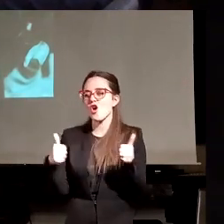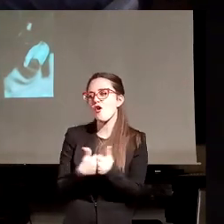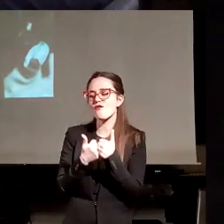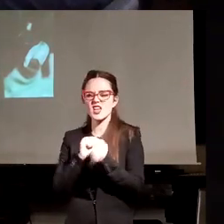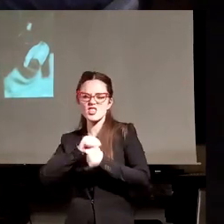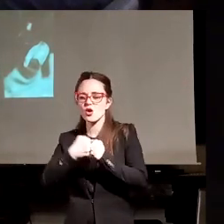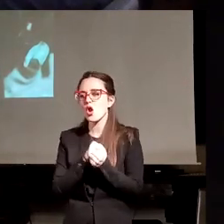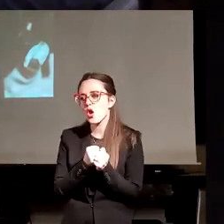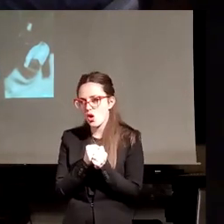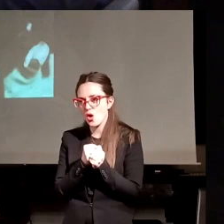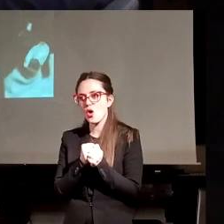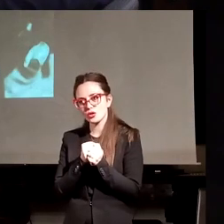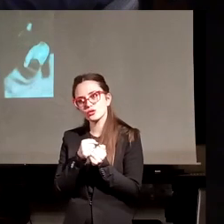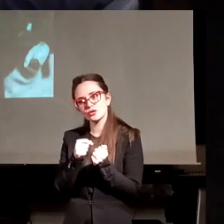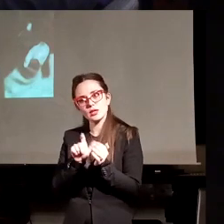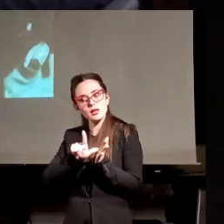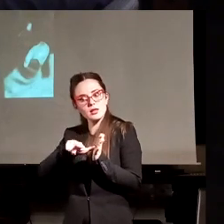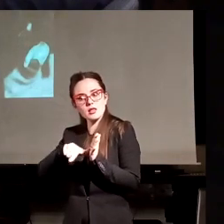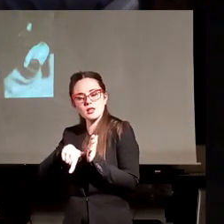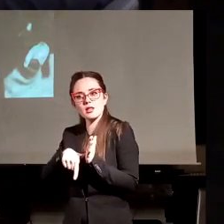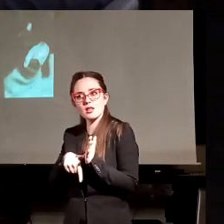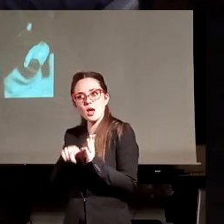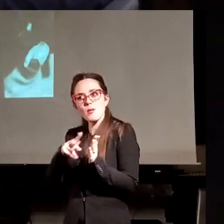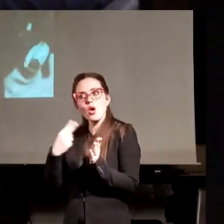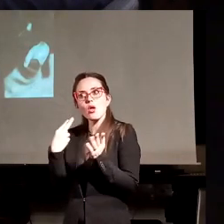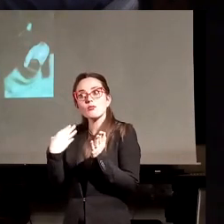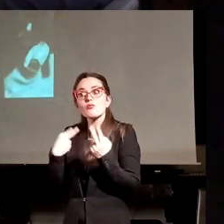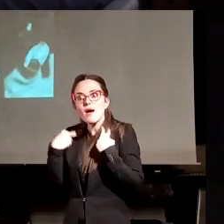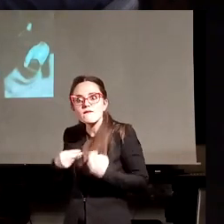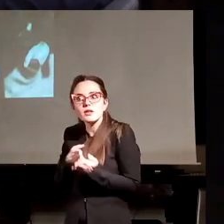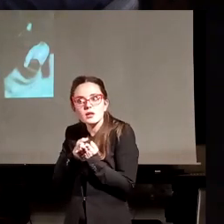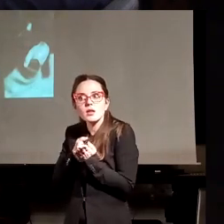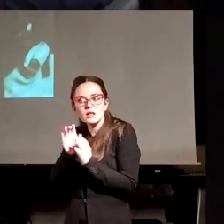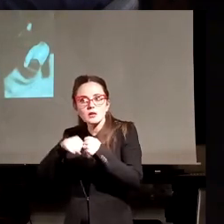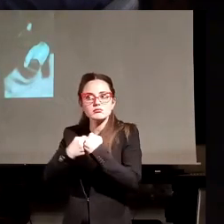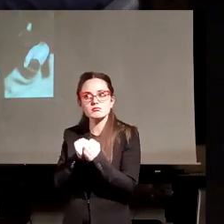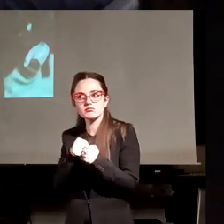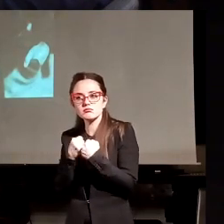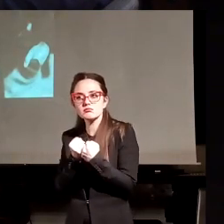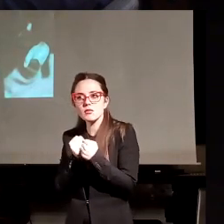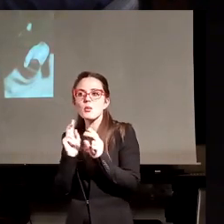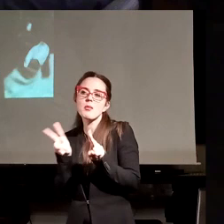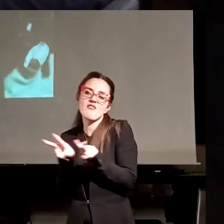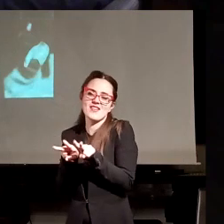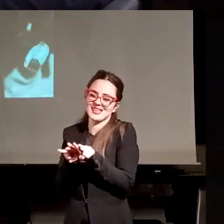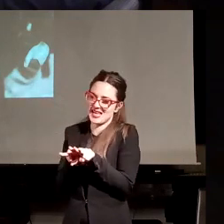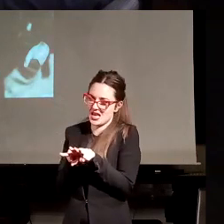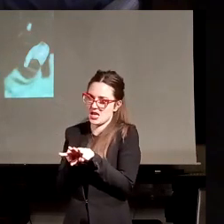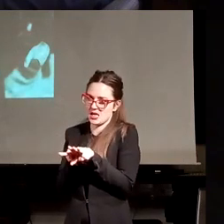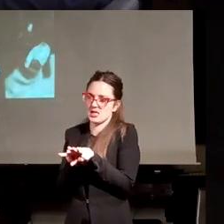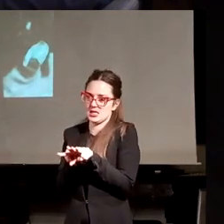lotta lungo il tempo addirittura lungo una vita intera è fatta attraverso due fratelli cioè